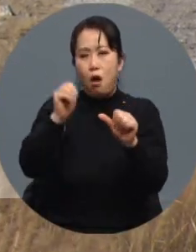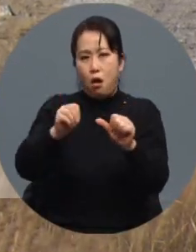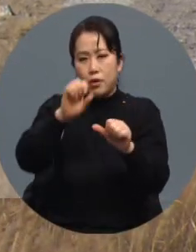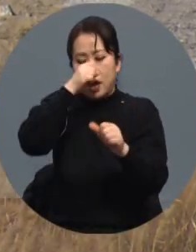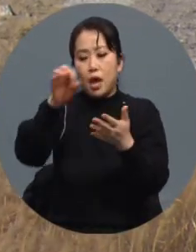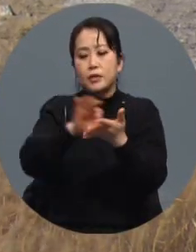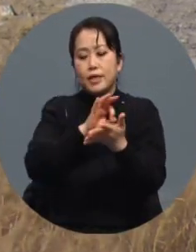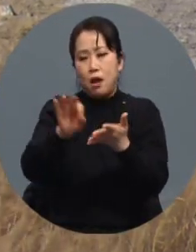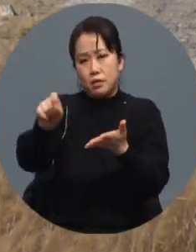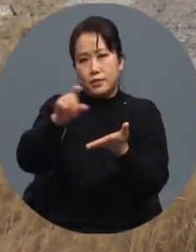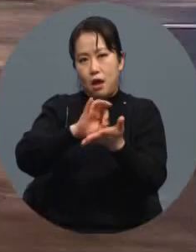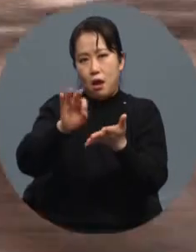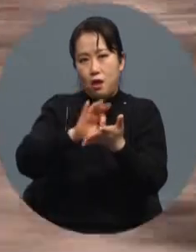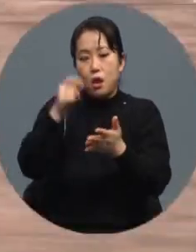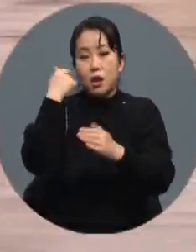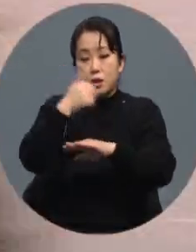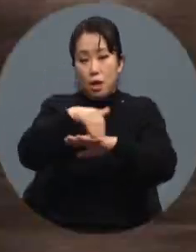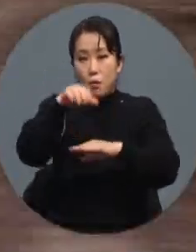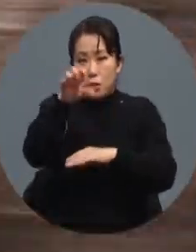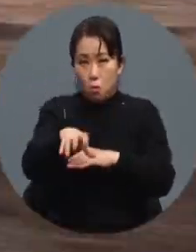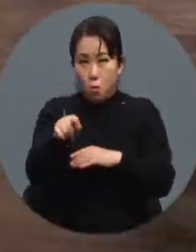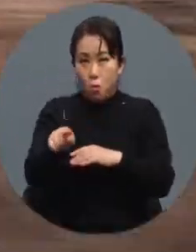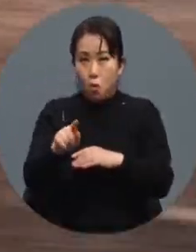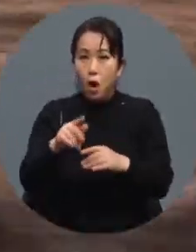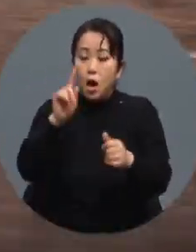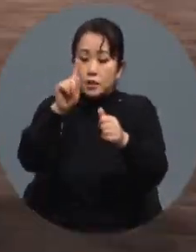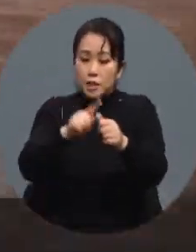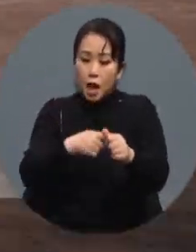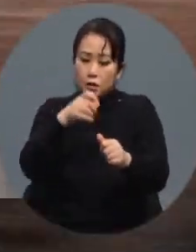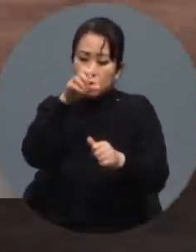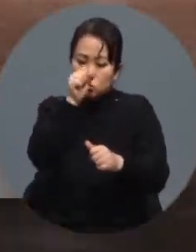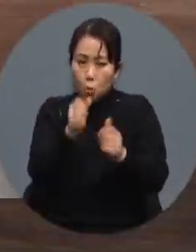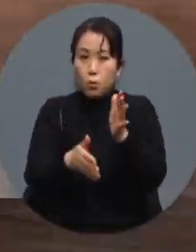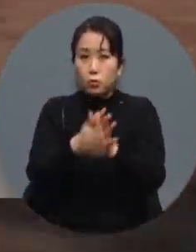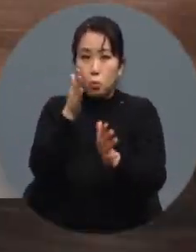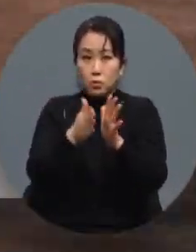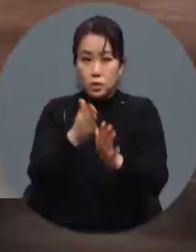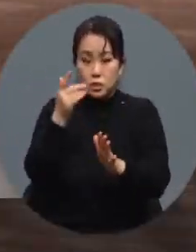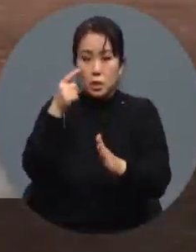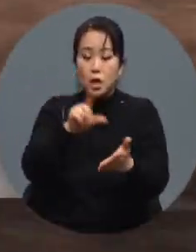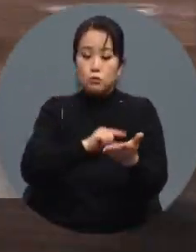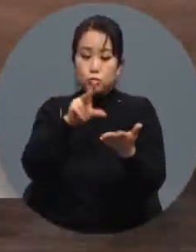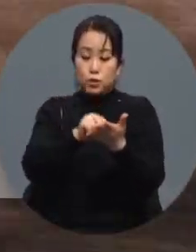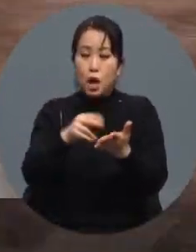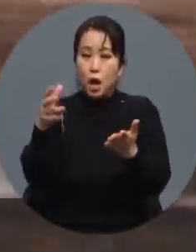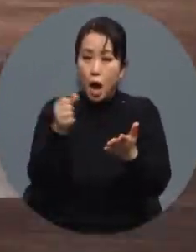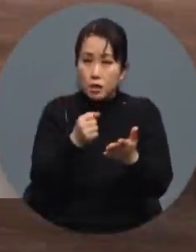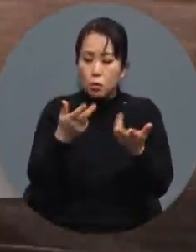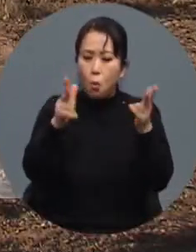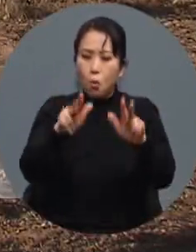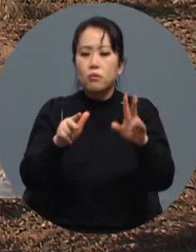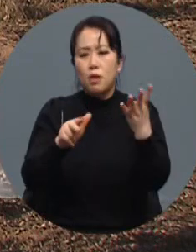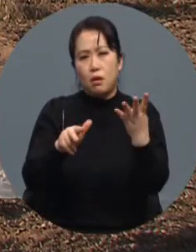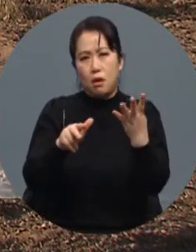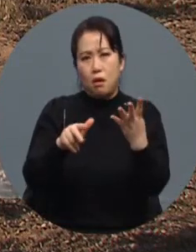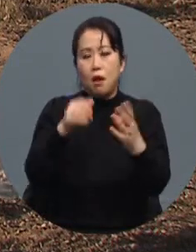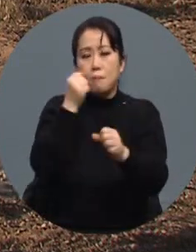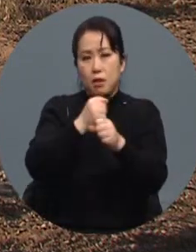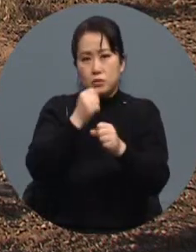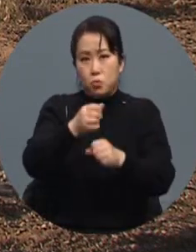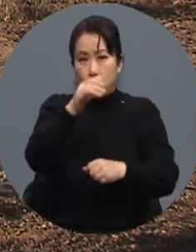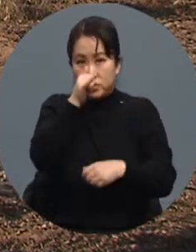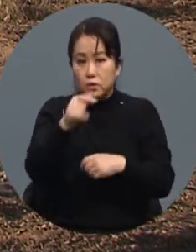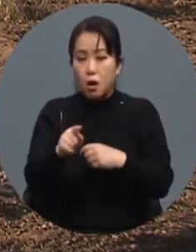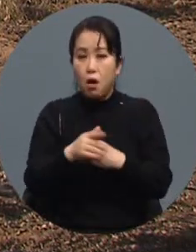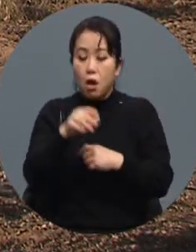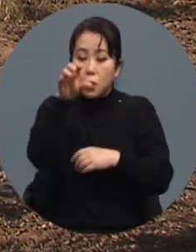사업입니다. 자연 친화 도시를 주제로 내세워 공원만 4개, 전체 부지의 6분의 1을 차지합니다. 이 부지에는